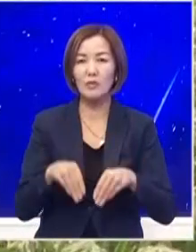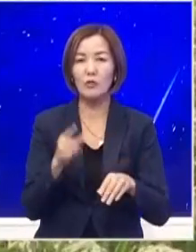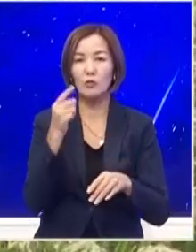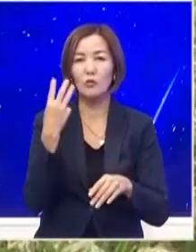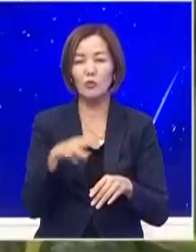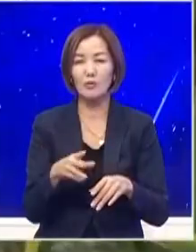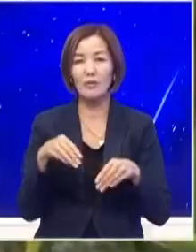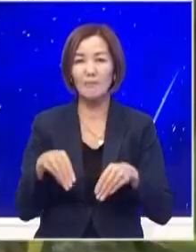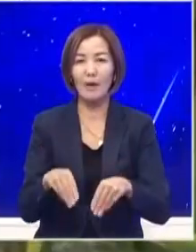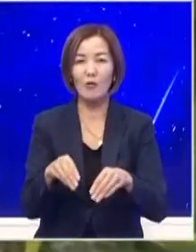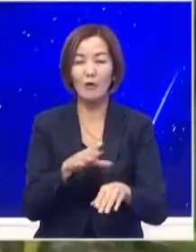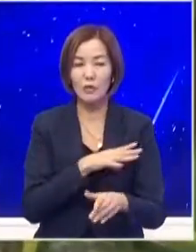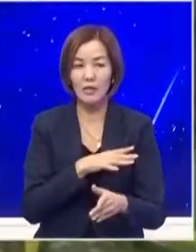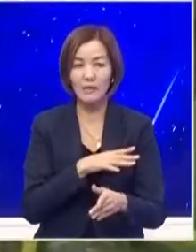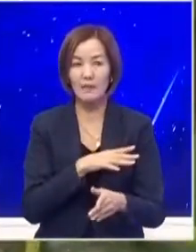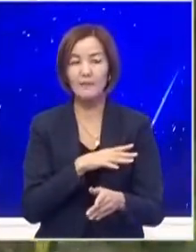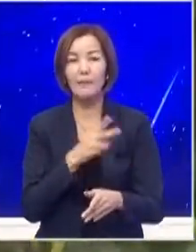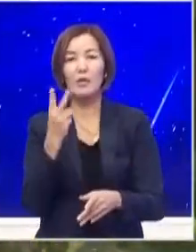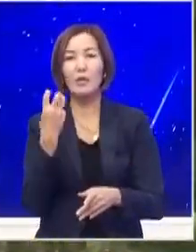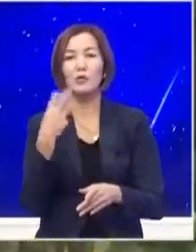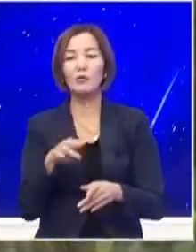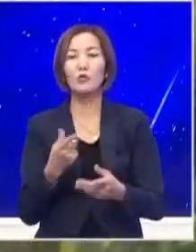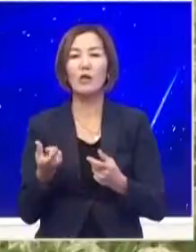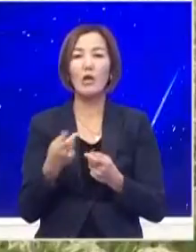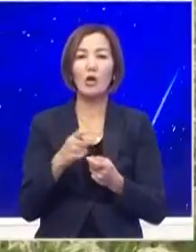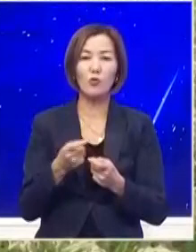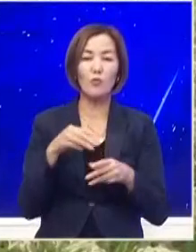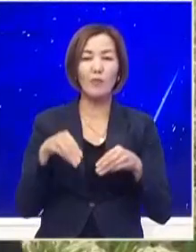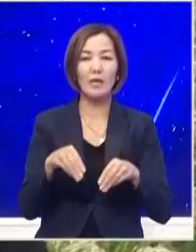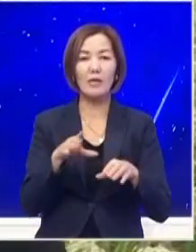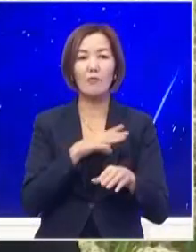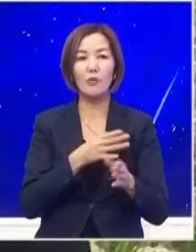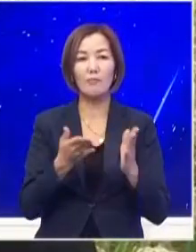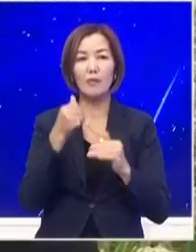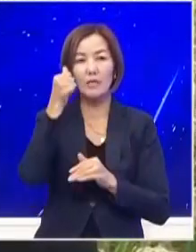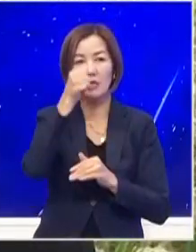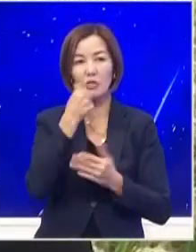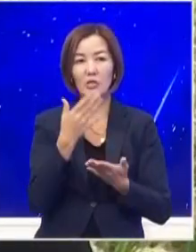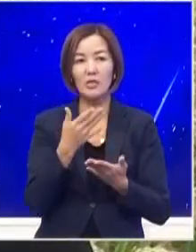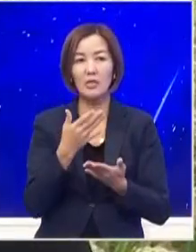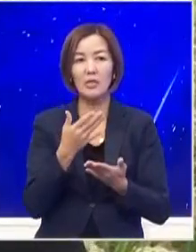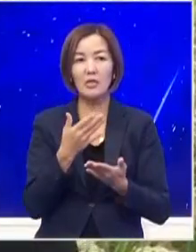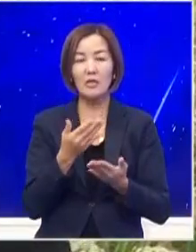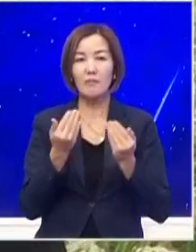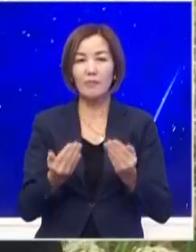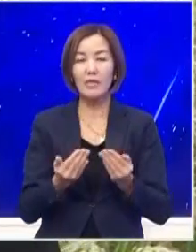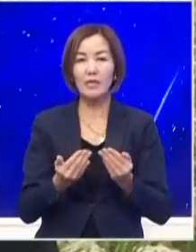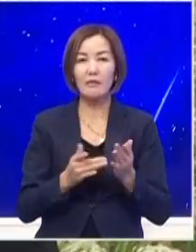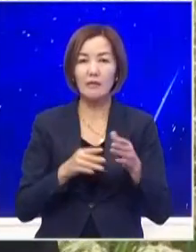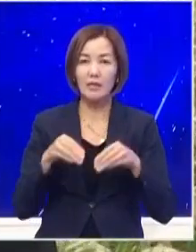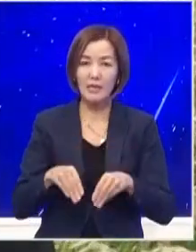гектарына бақша, 230 гектарына картоп егілген. Былтыр жылғаранда бейіл егілген